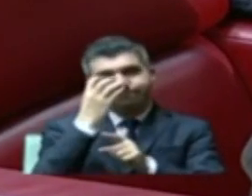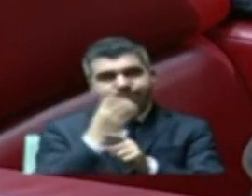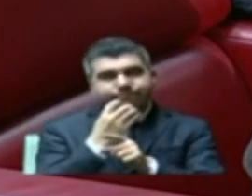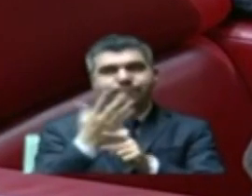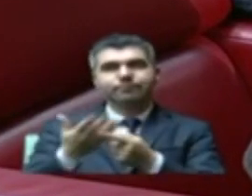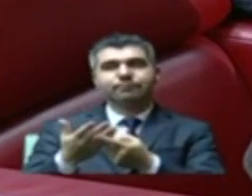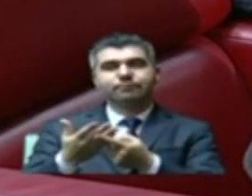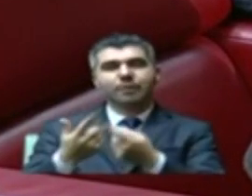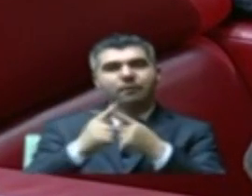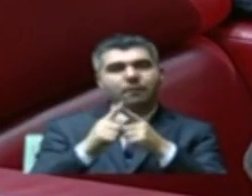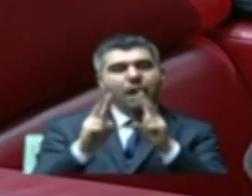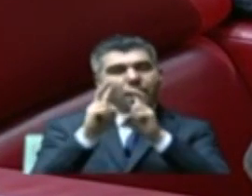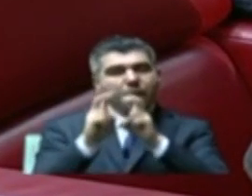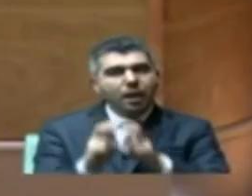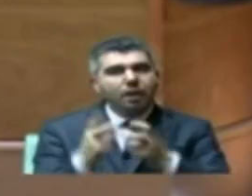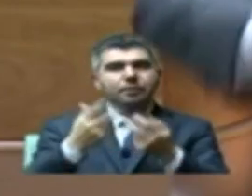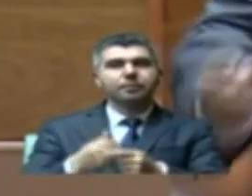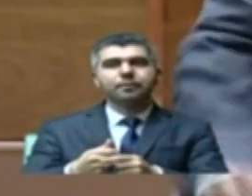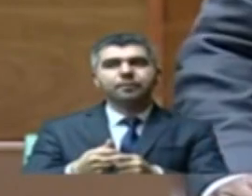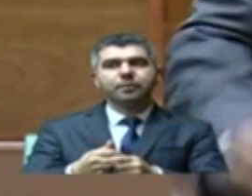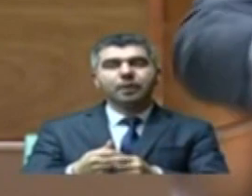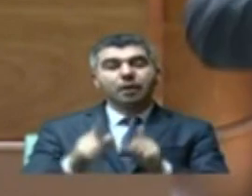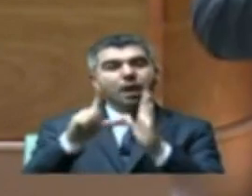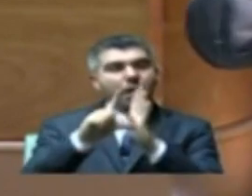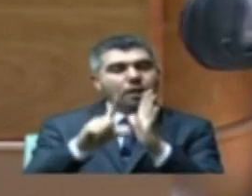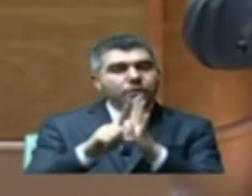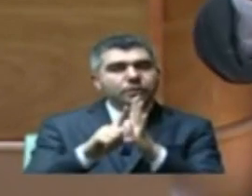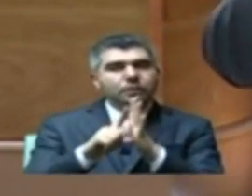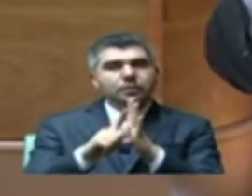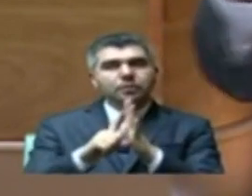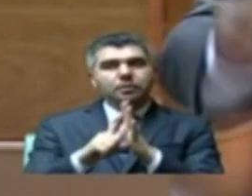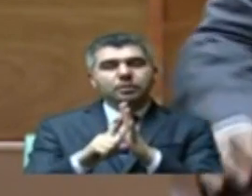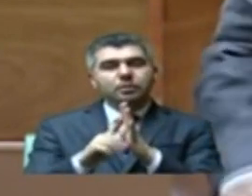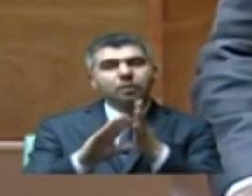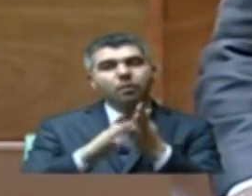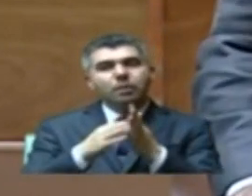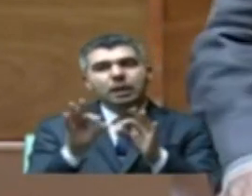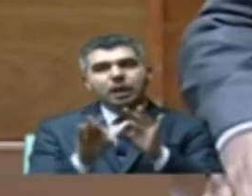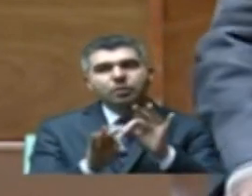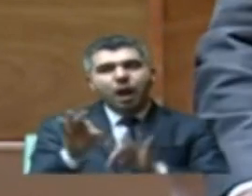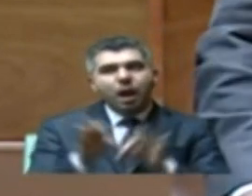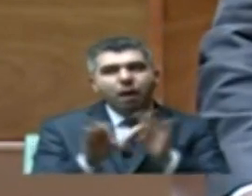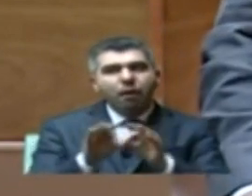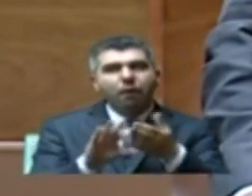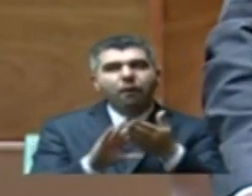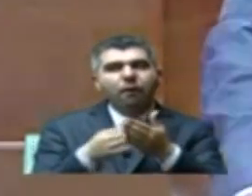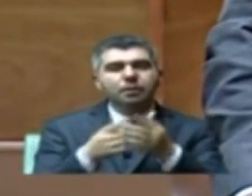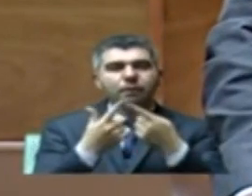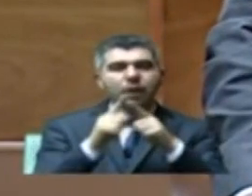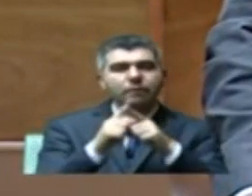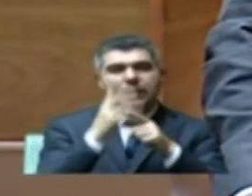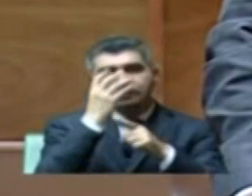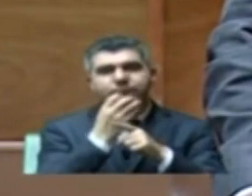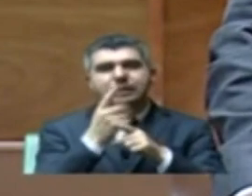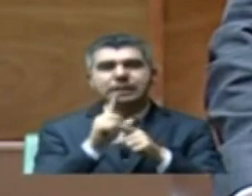هذا التعويضات، أولا من ناحية لا القانونية، ولكن كذلك حتى من ناحية الإجرائية، وكذلك يعاب على أنه